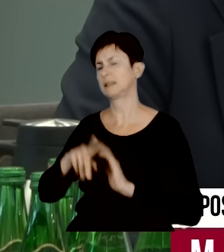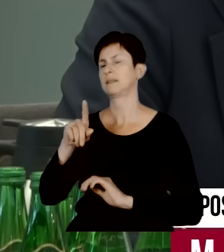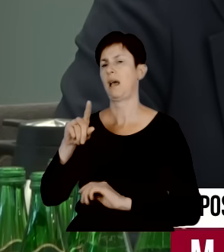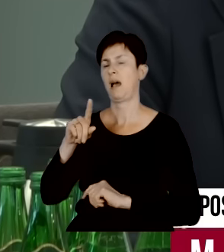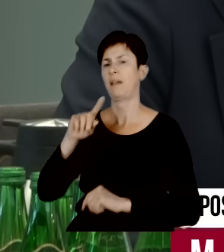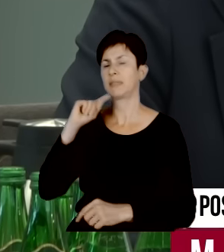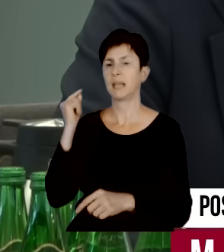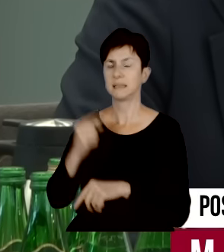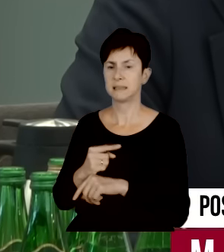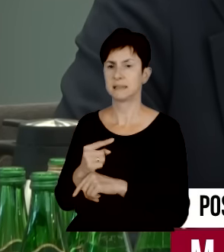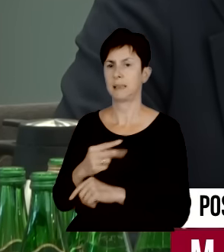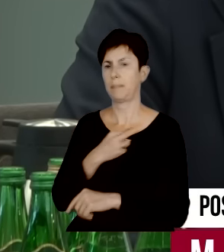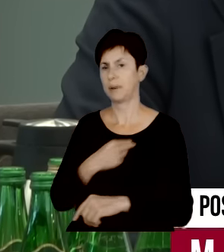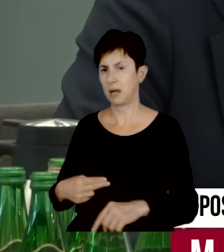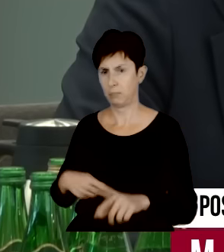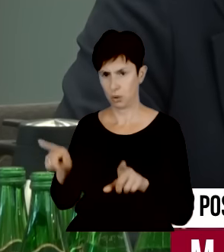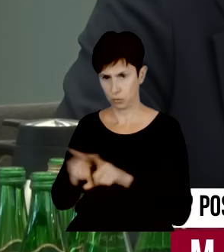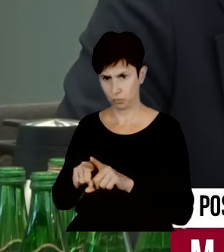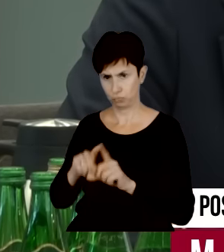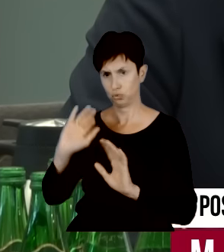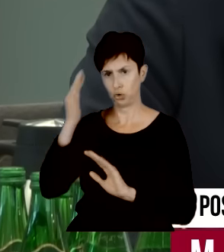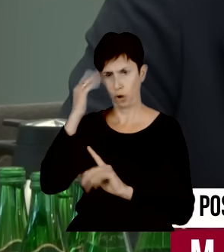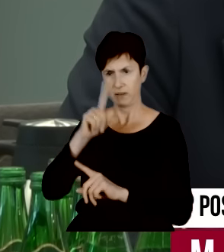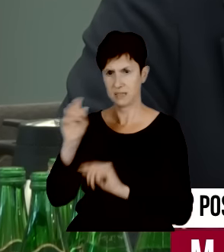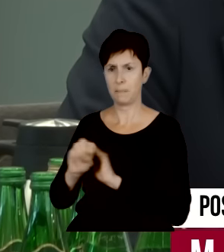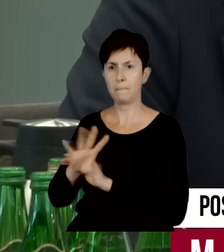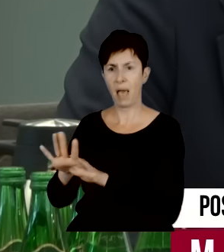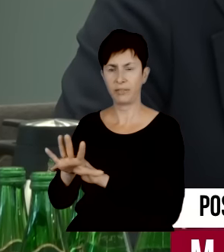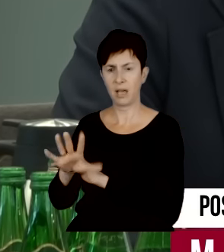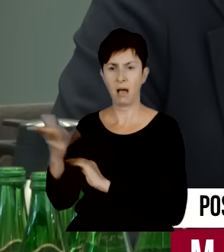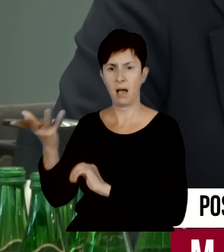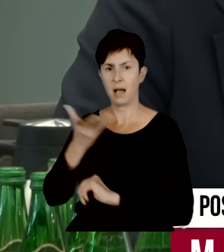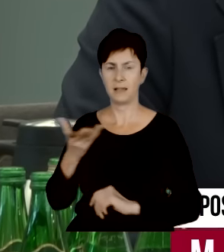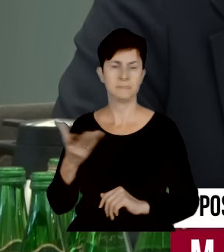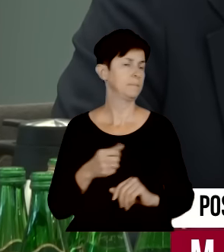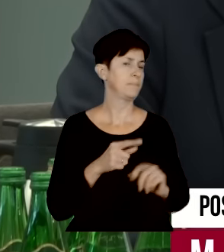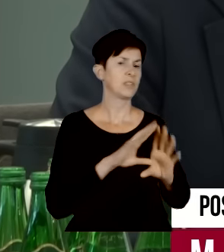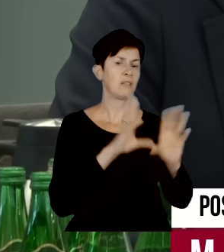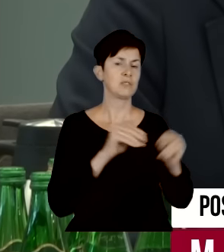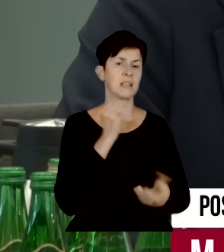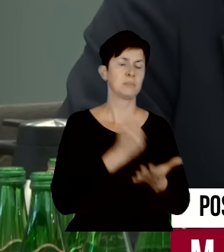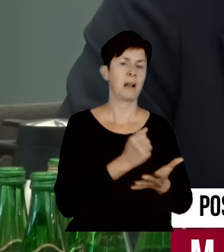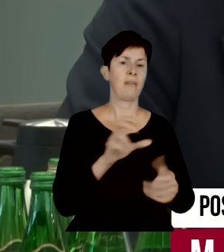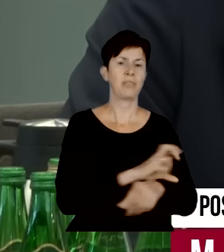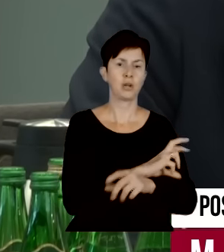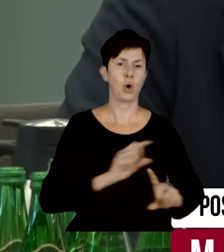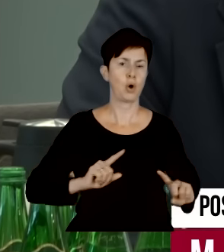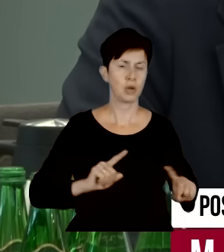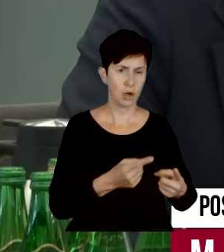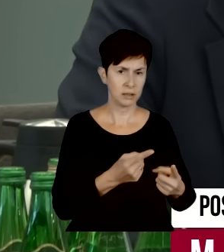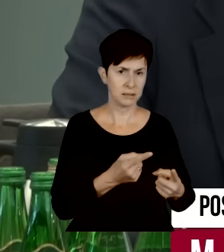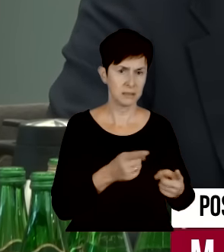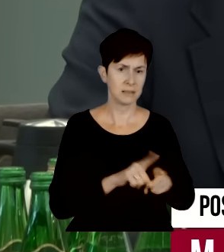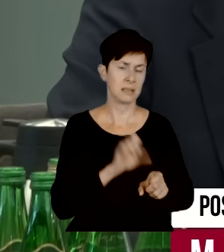decyzji premiera też się państwo dowiadywali z mediów też i szukali wszelkie sprawy techniczno-organizacyjne jak powiedział Sąd